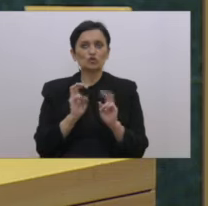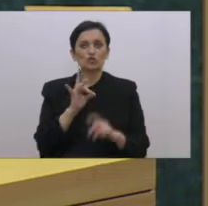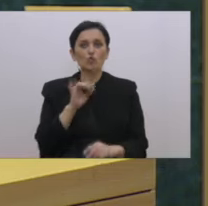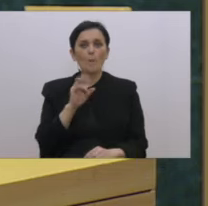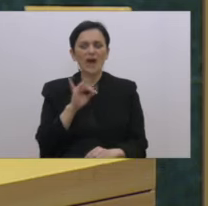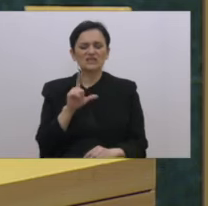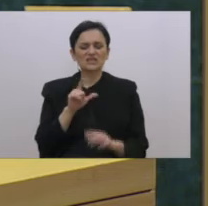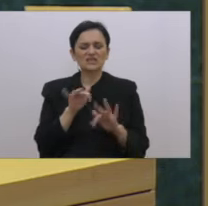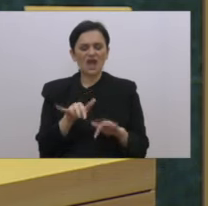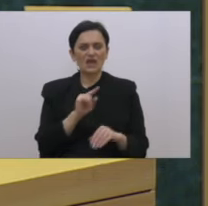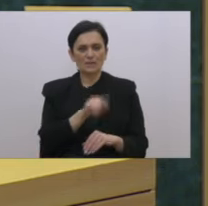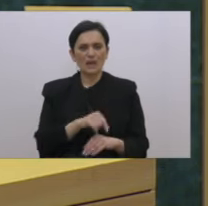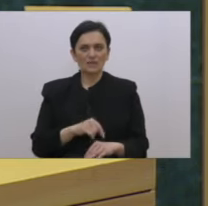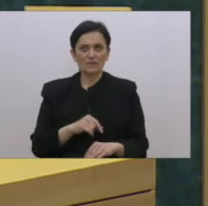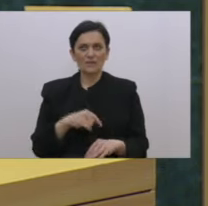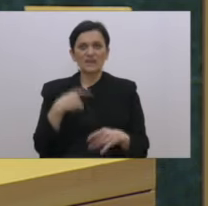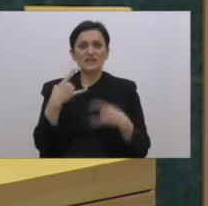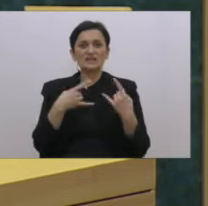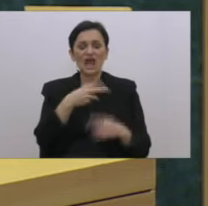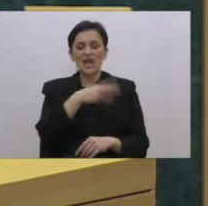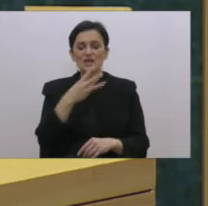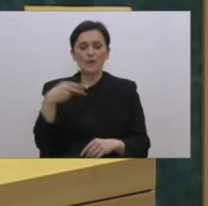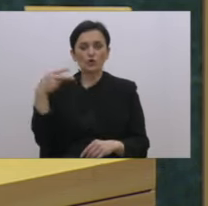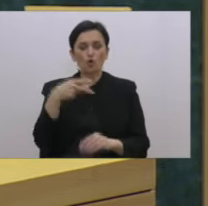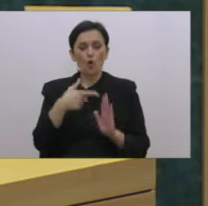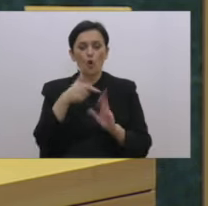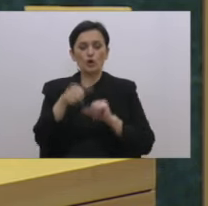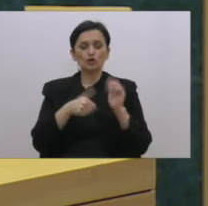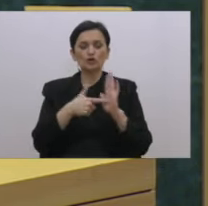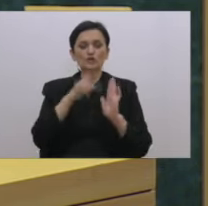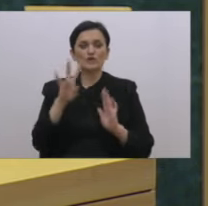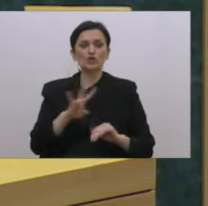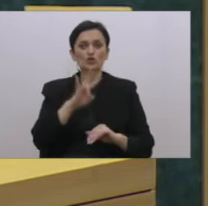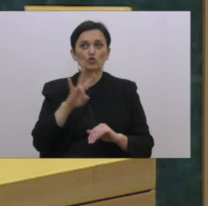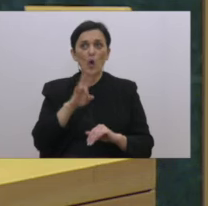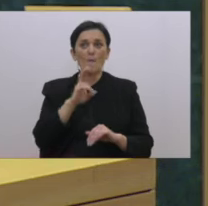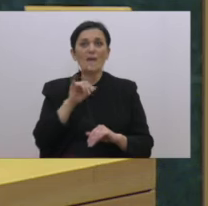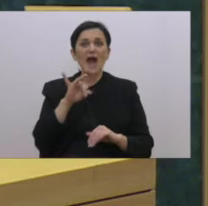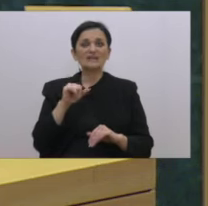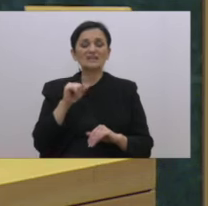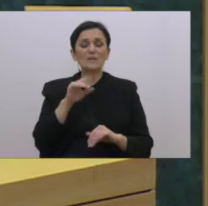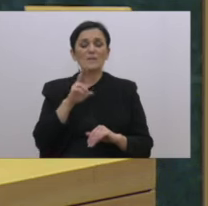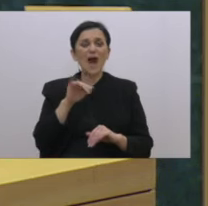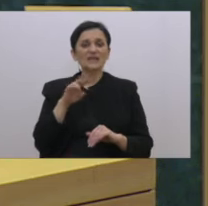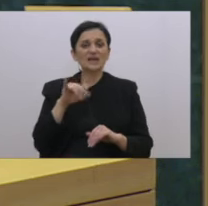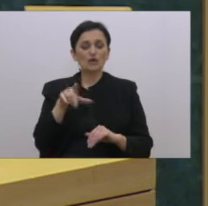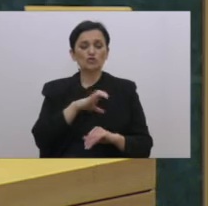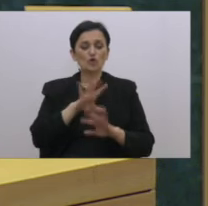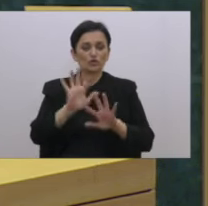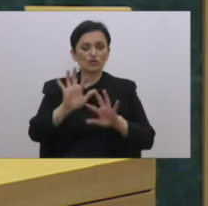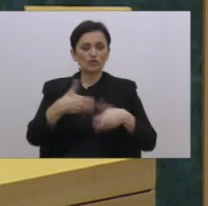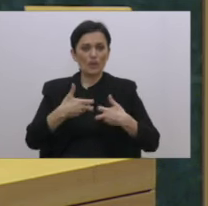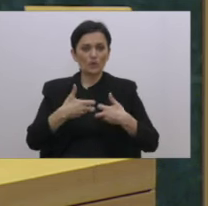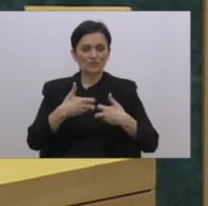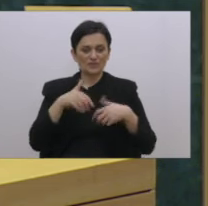Robakidzis sakmeze Teleimedis 2007 tsle 7 noembris da Badri Patarkatsvilis khonebis chamortmevis